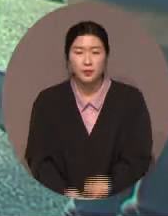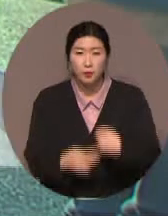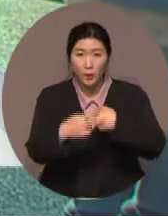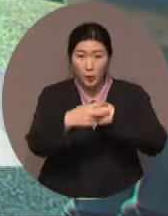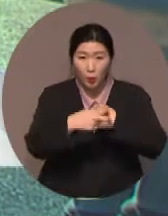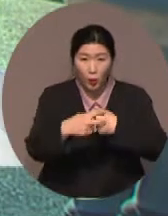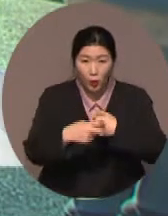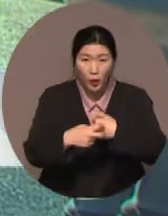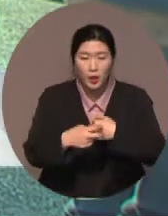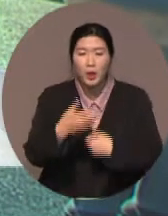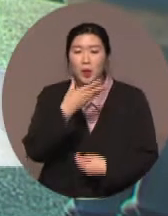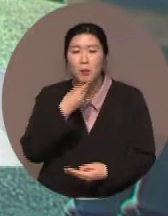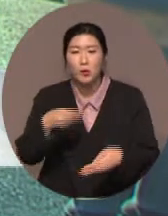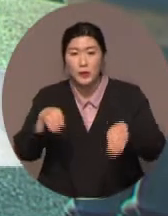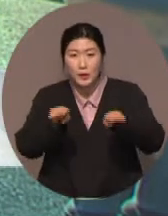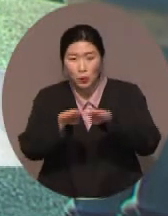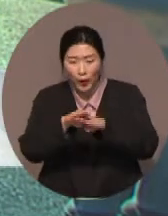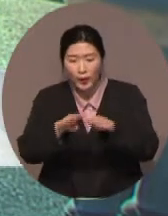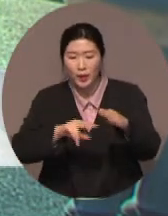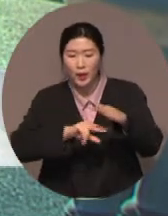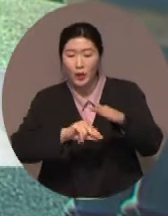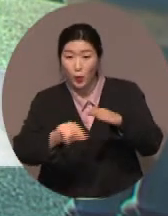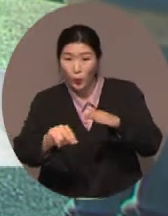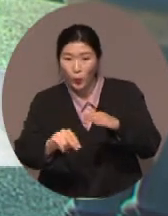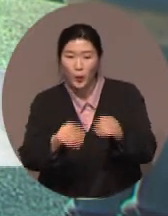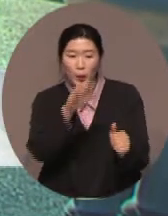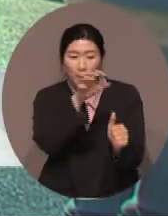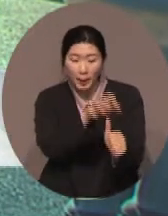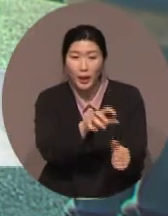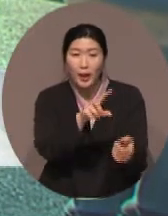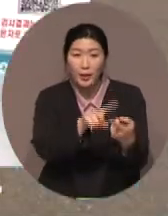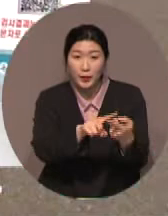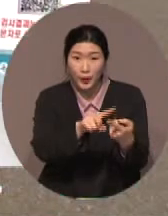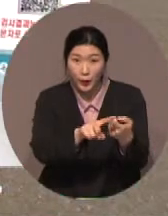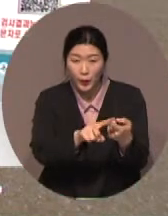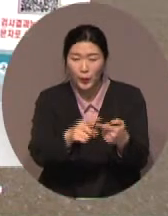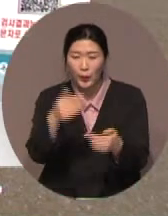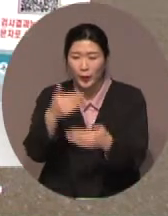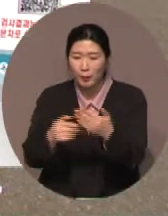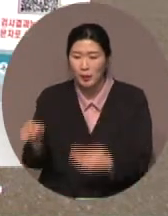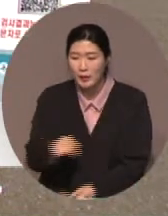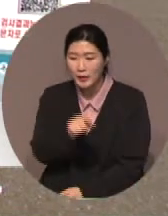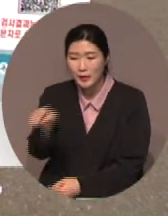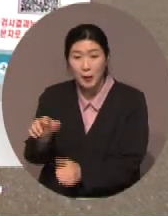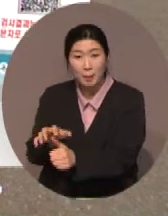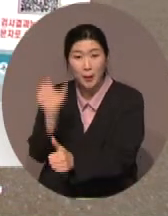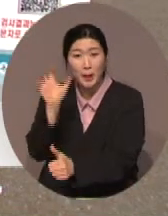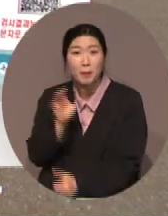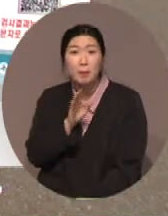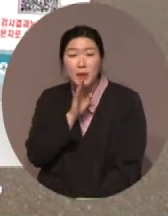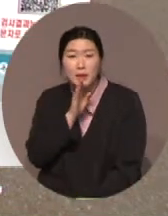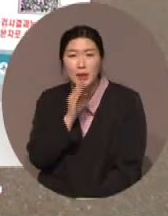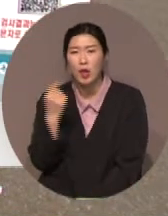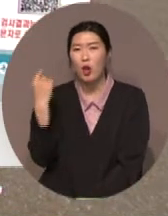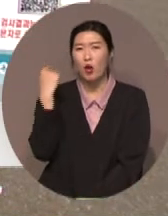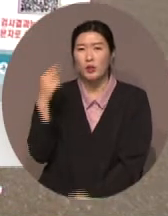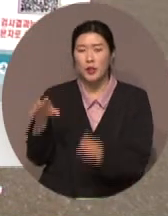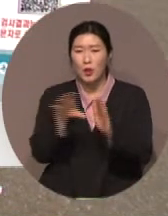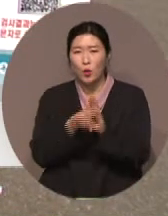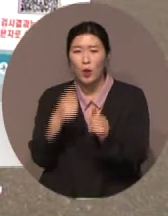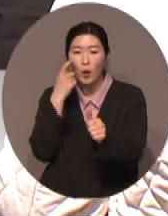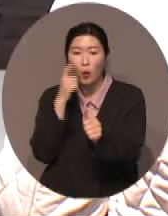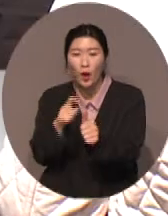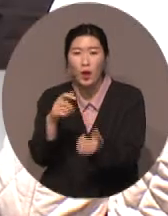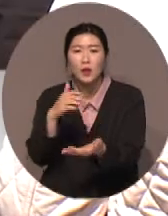의료기관과 감염 추역 시설 대중교통을 제외한 곳에서의 실내 마스크 착용 의무가 자율로 전환된 가운데 휴일인 어제 하루